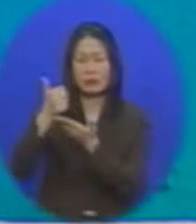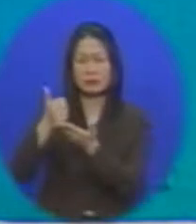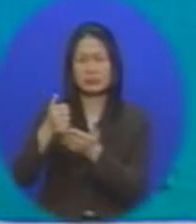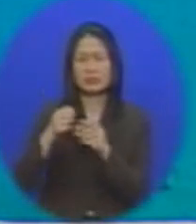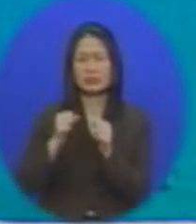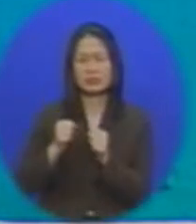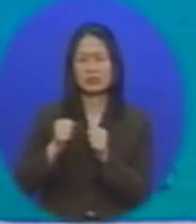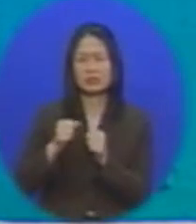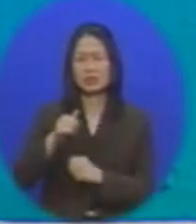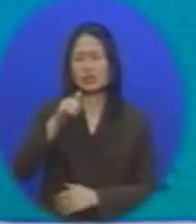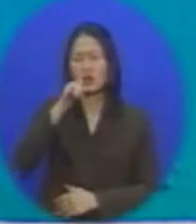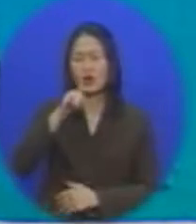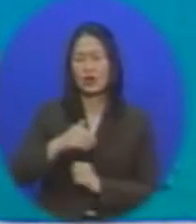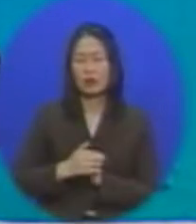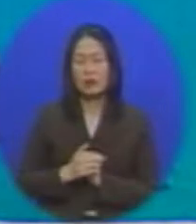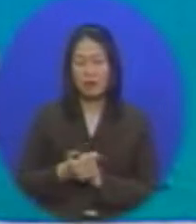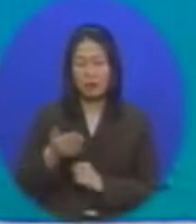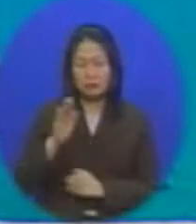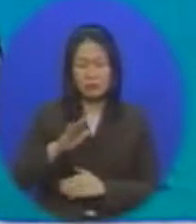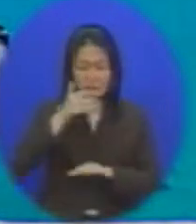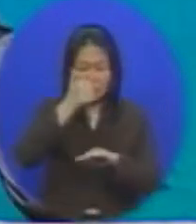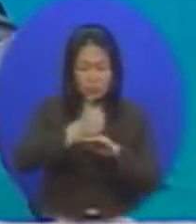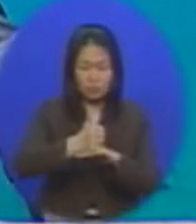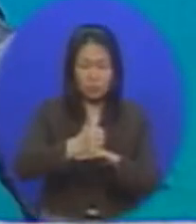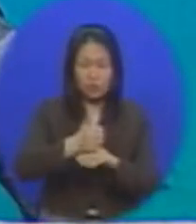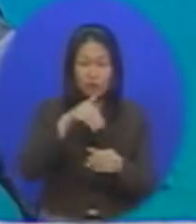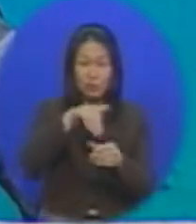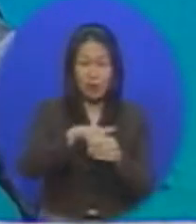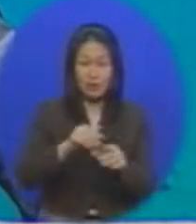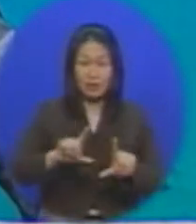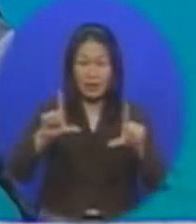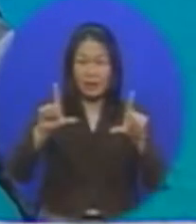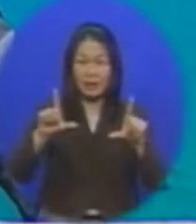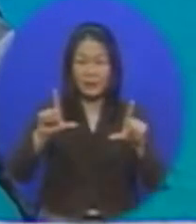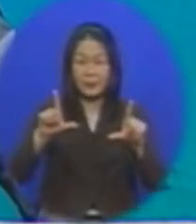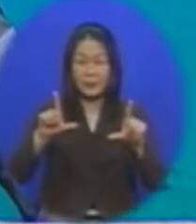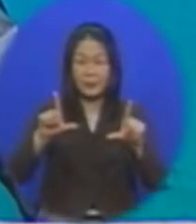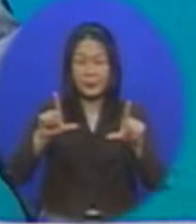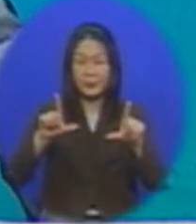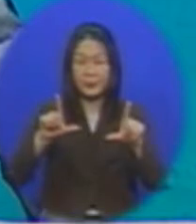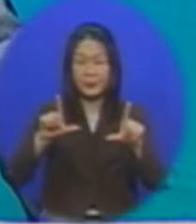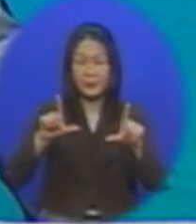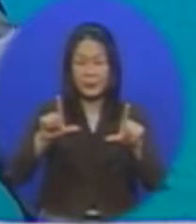계세요 근데 이제 최종적으로 투표를 하는 날이 되었습니다